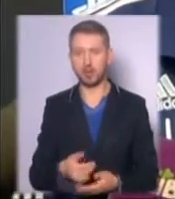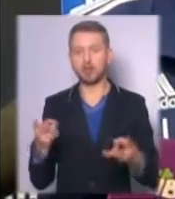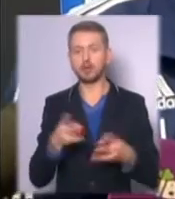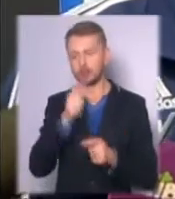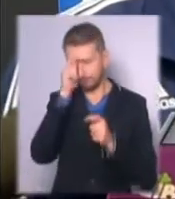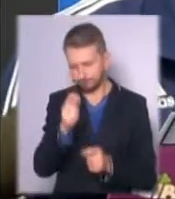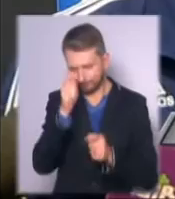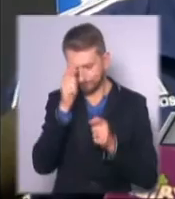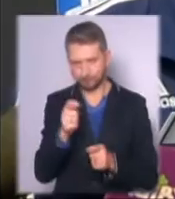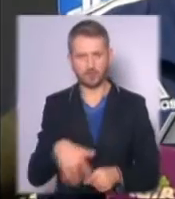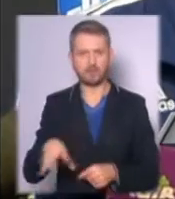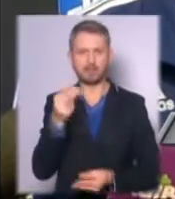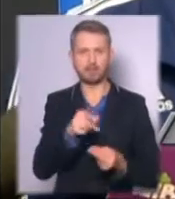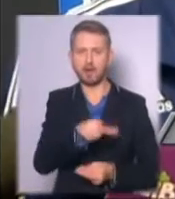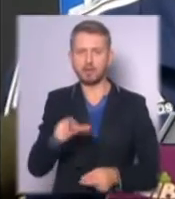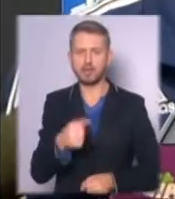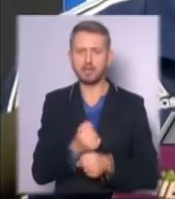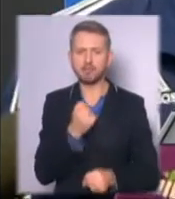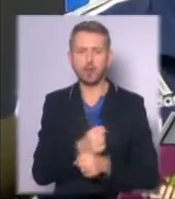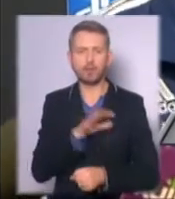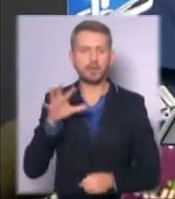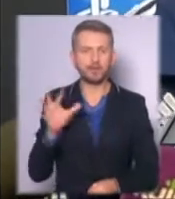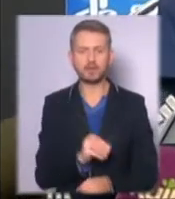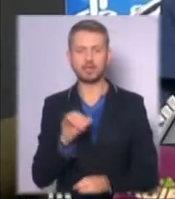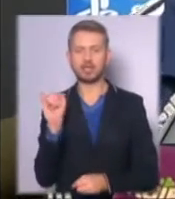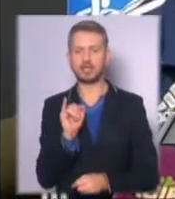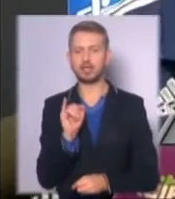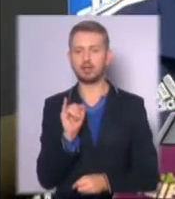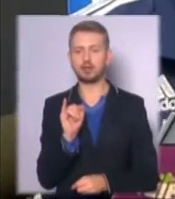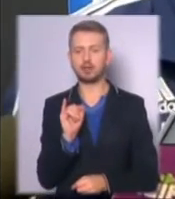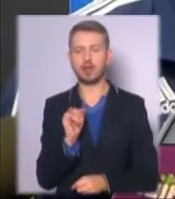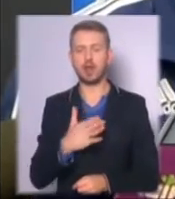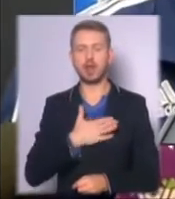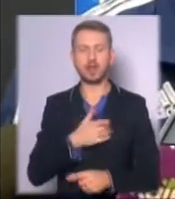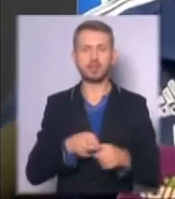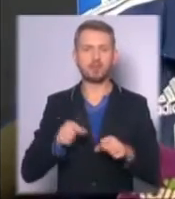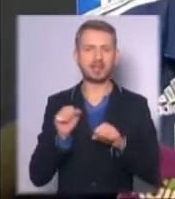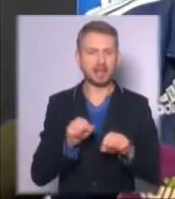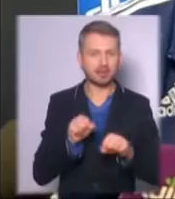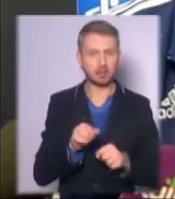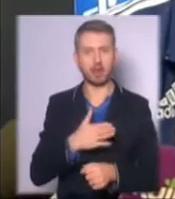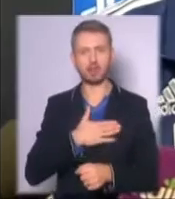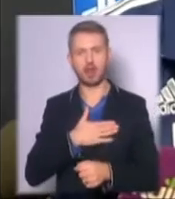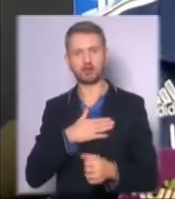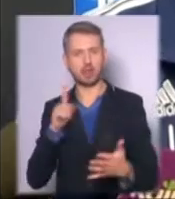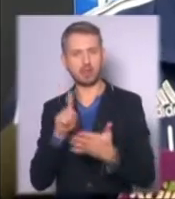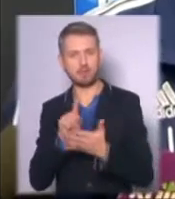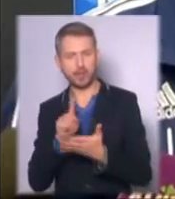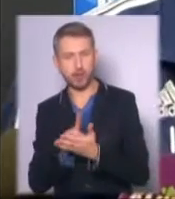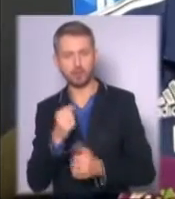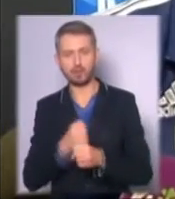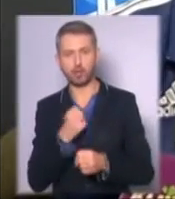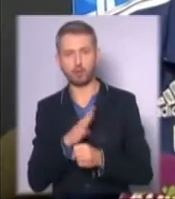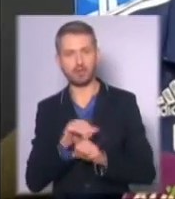належне всім гравцям. Відпрацьовували всі. І наші півзахисники, і наш нападаючий відпрацьовували в